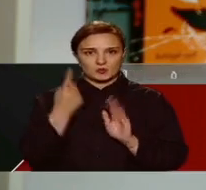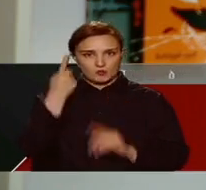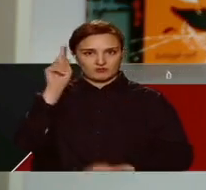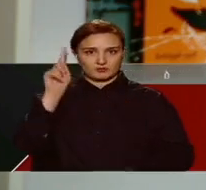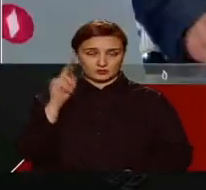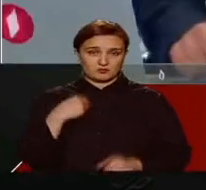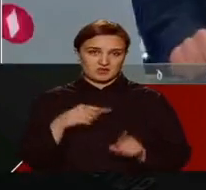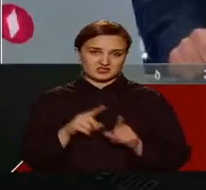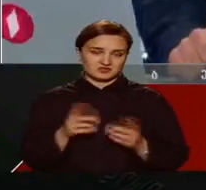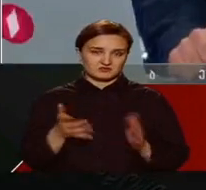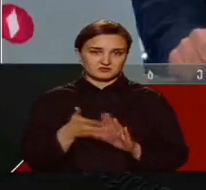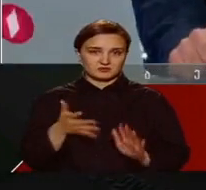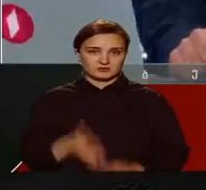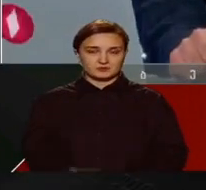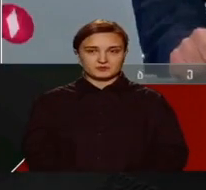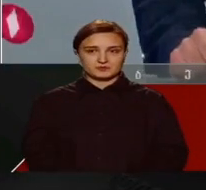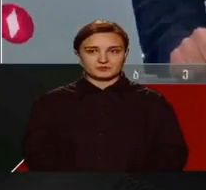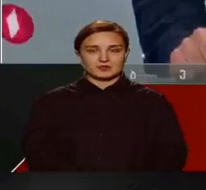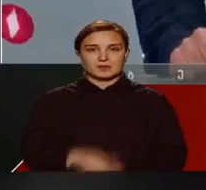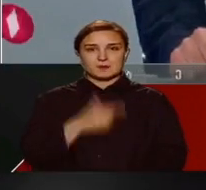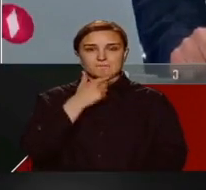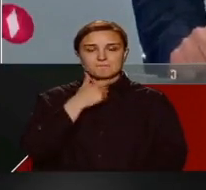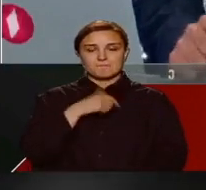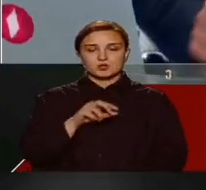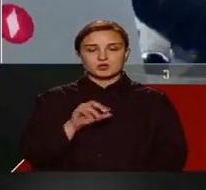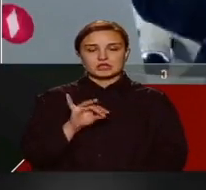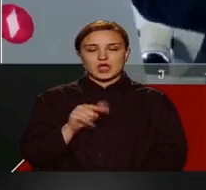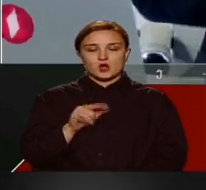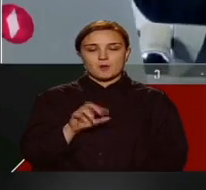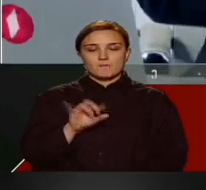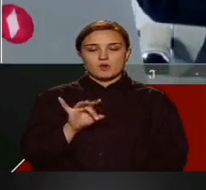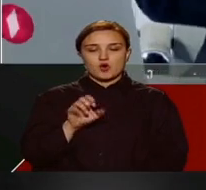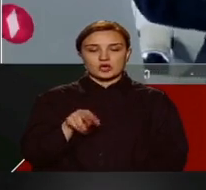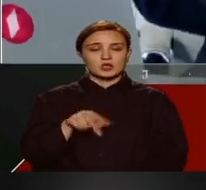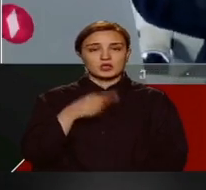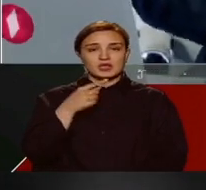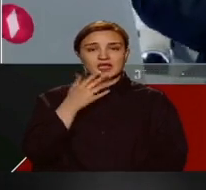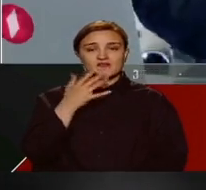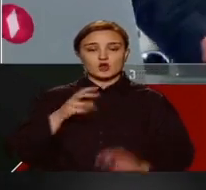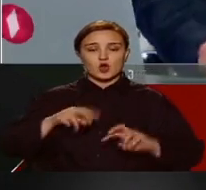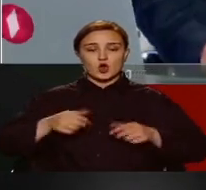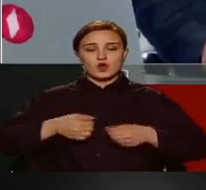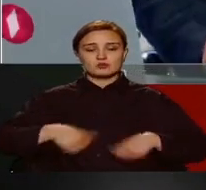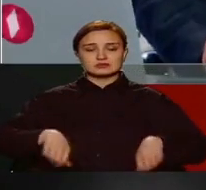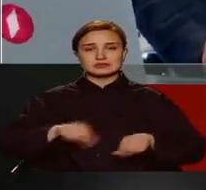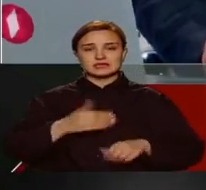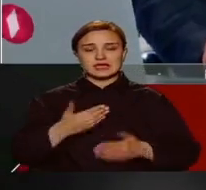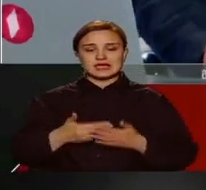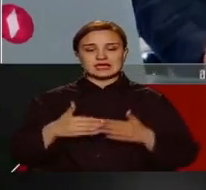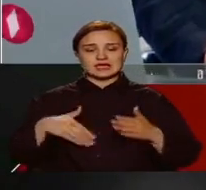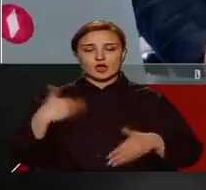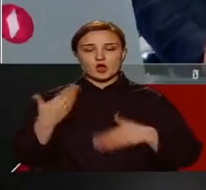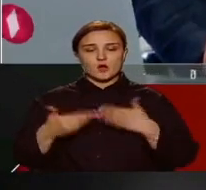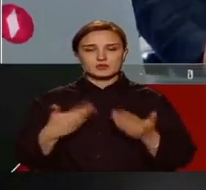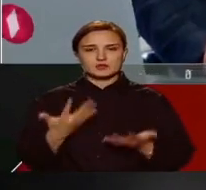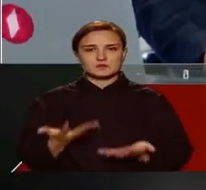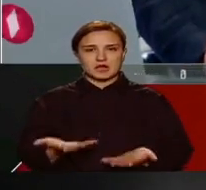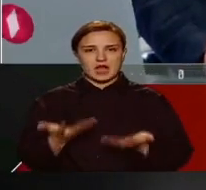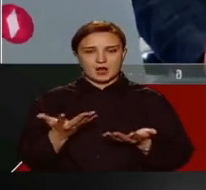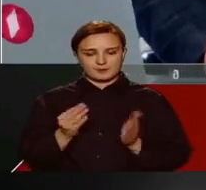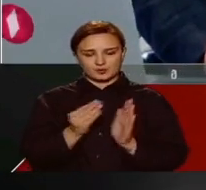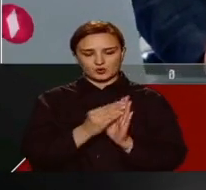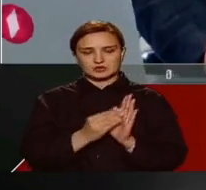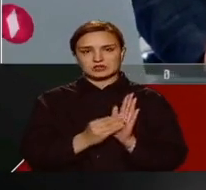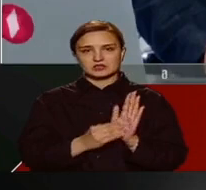ასე მესმის. ბატონო იაგო, ჯოზეფ ბარული აცხადებს, რომ ევროკომისიის რეკომენდაციები არის ნათლად გაწერილი